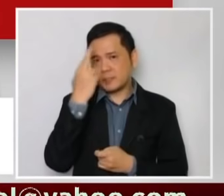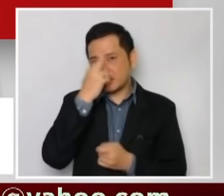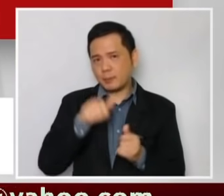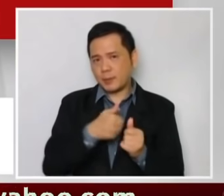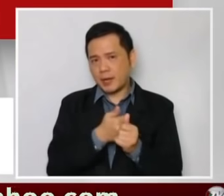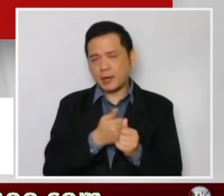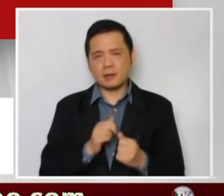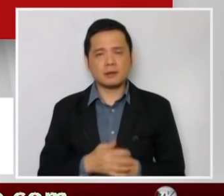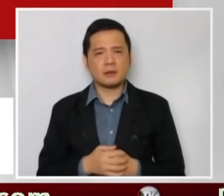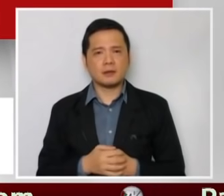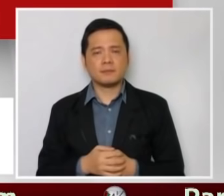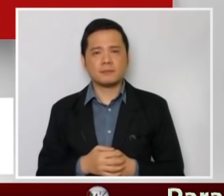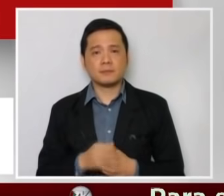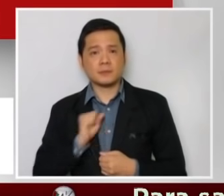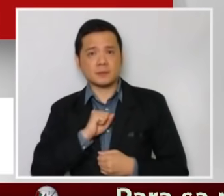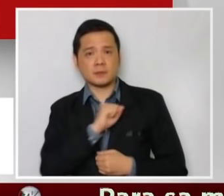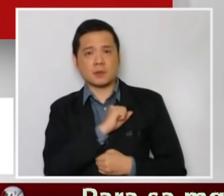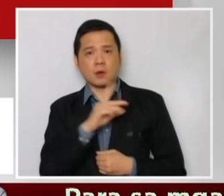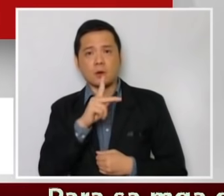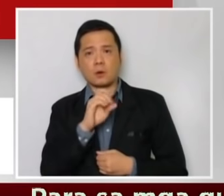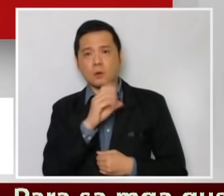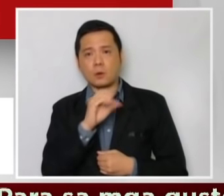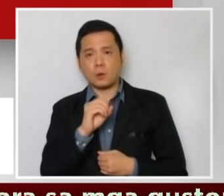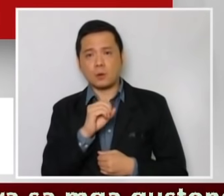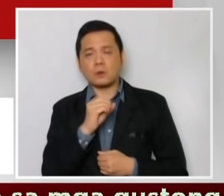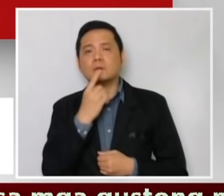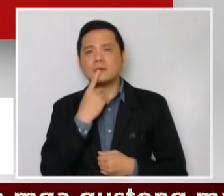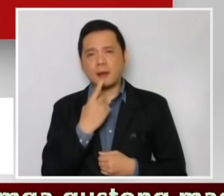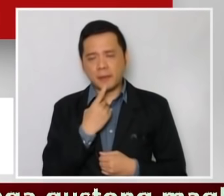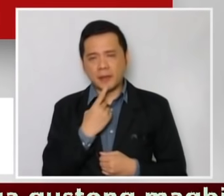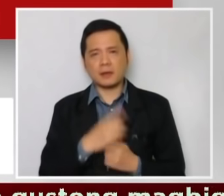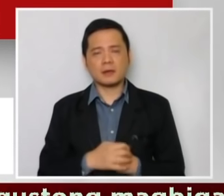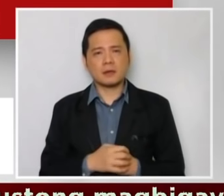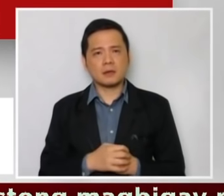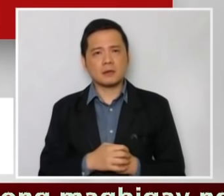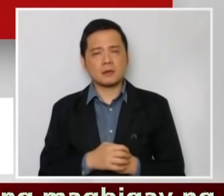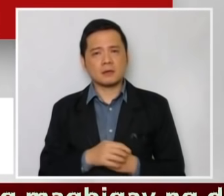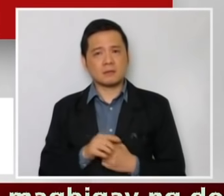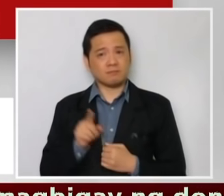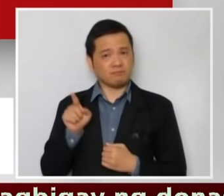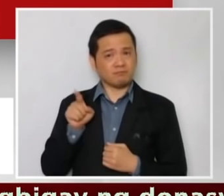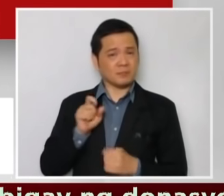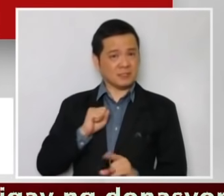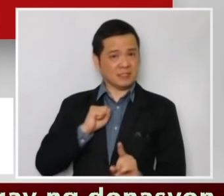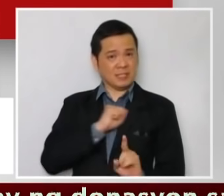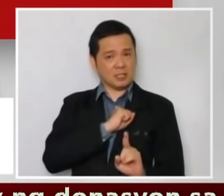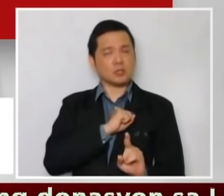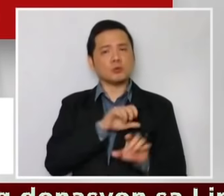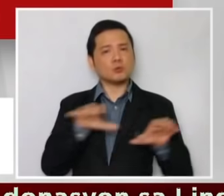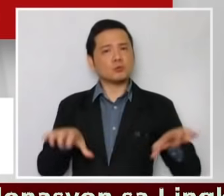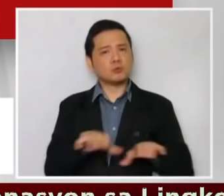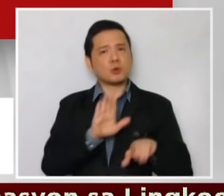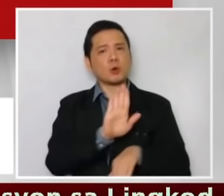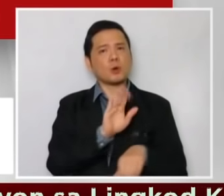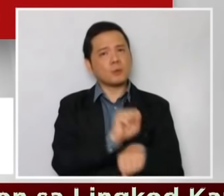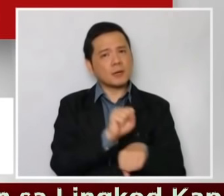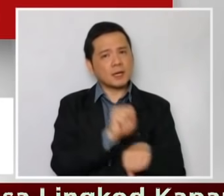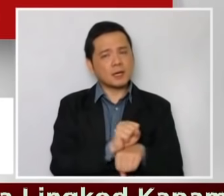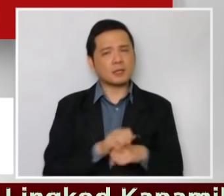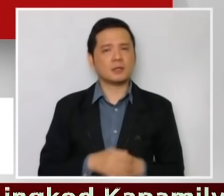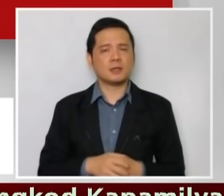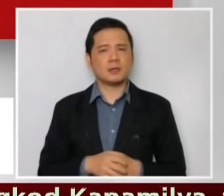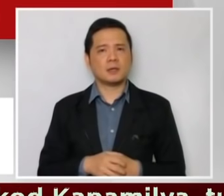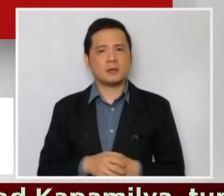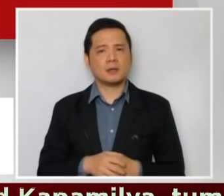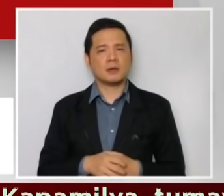Sinegundahan rin ito ni Senator Coco Pimentel na nagsabing ginagawa lamang ng Senado ang trabaho nito. Nanindigan rin si